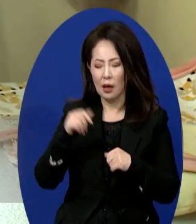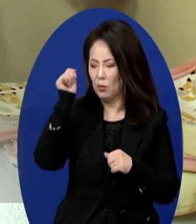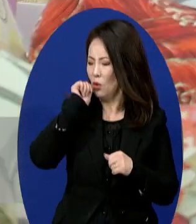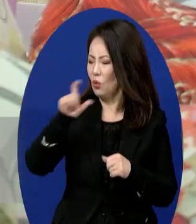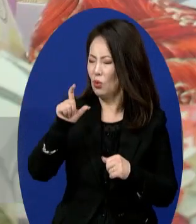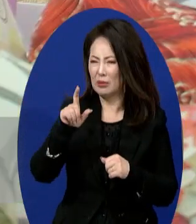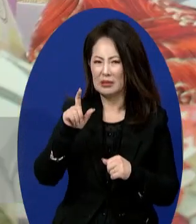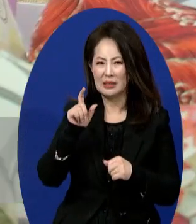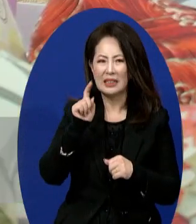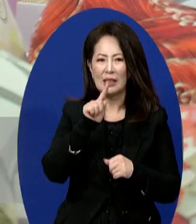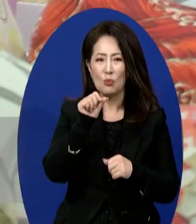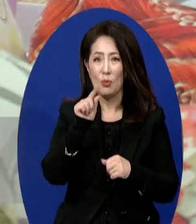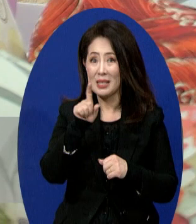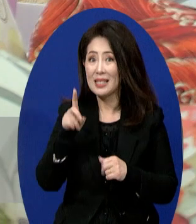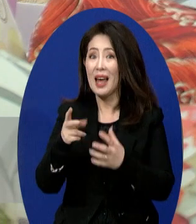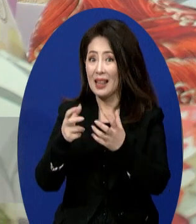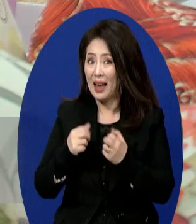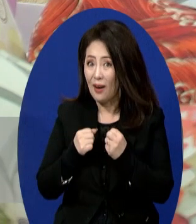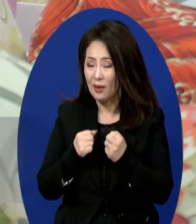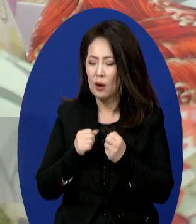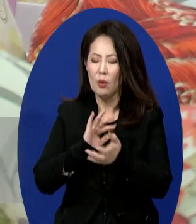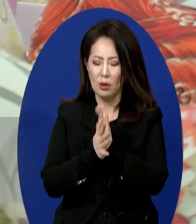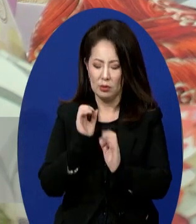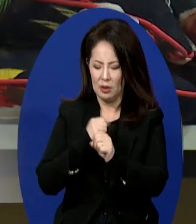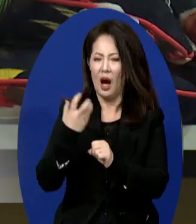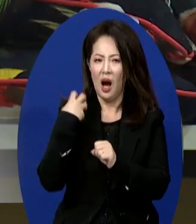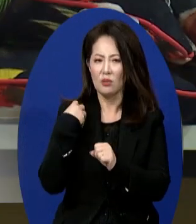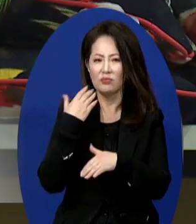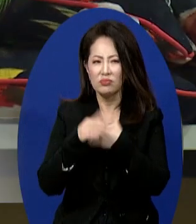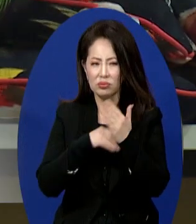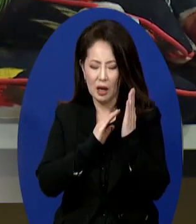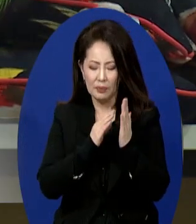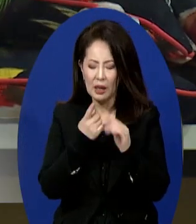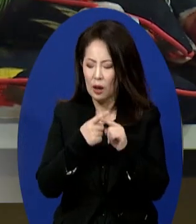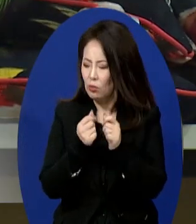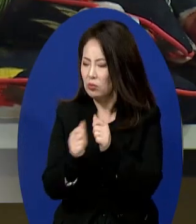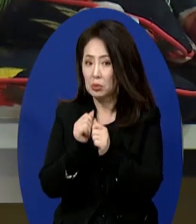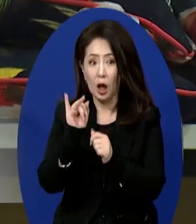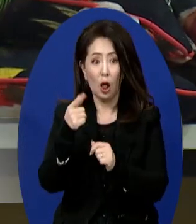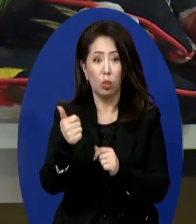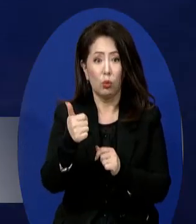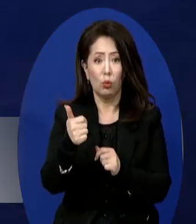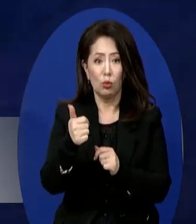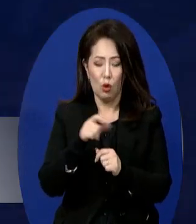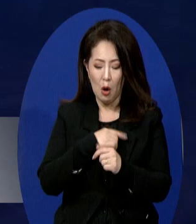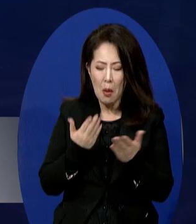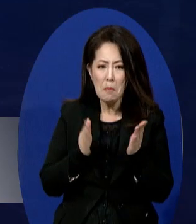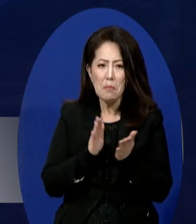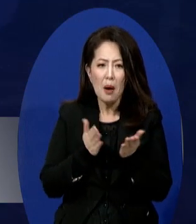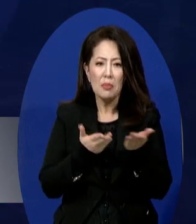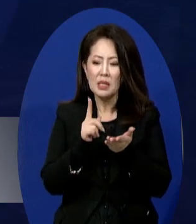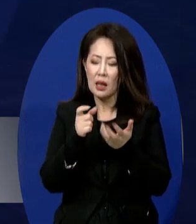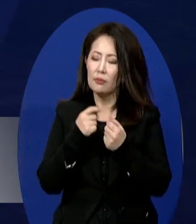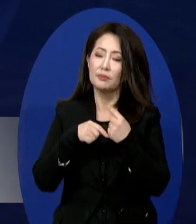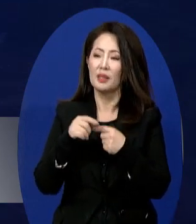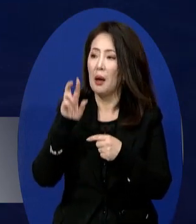хэрэглээний зээл авсан ч түүндээ хариуцлагатай хандаж иргэн төлөлт нь харьцангуй өндөр байгааг эндээс харж болно. Тодорхойлбол банкны салбар дахь